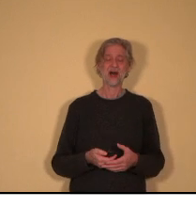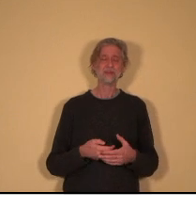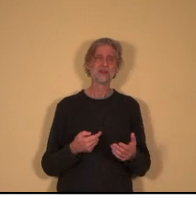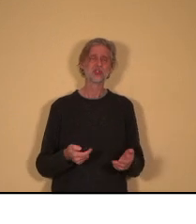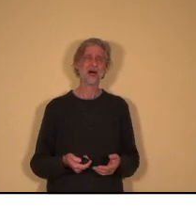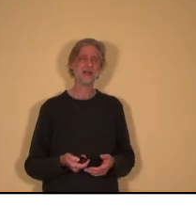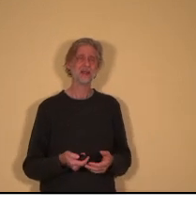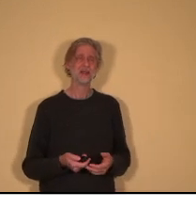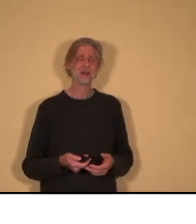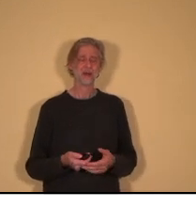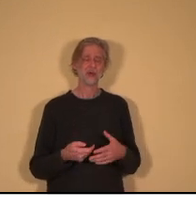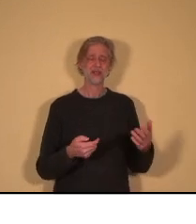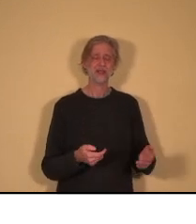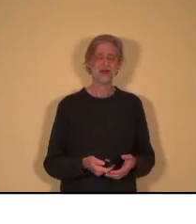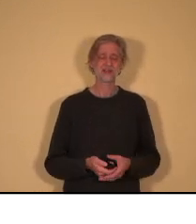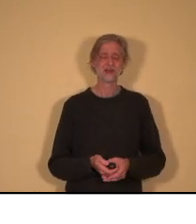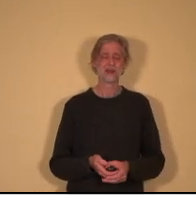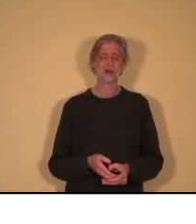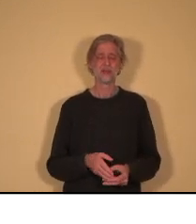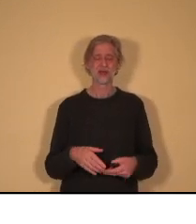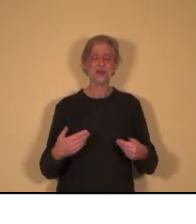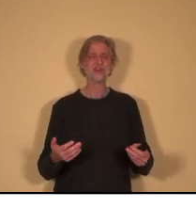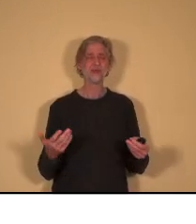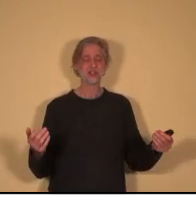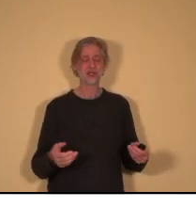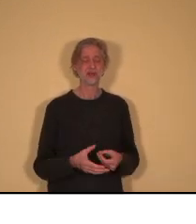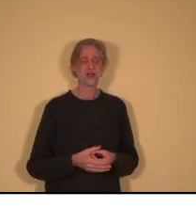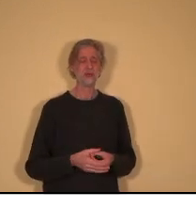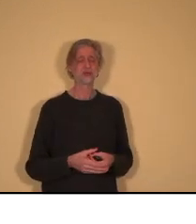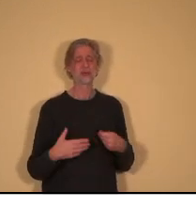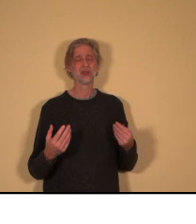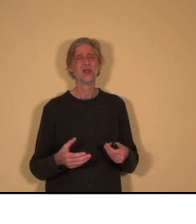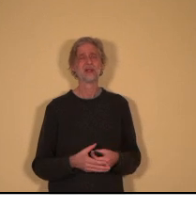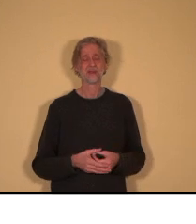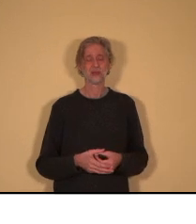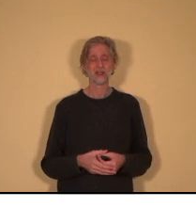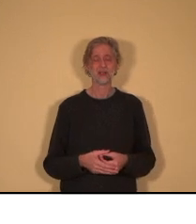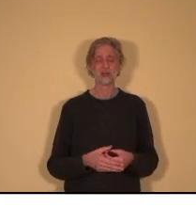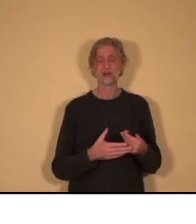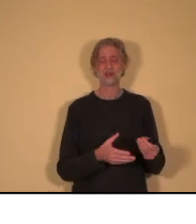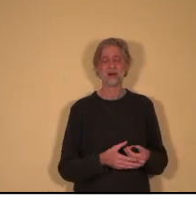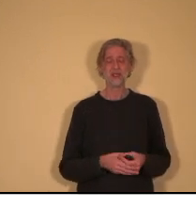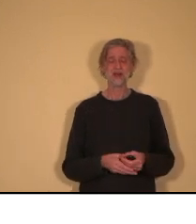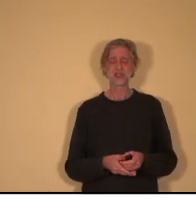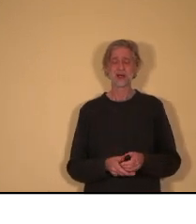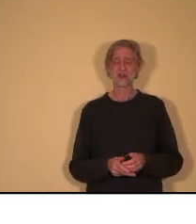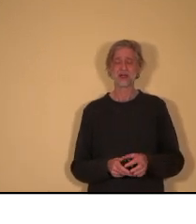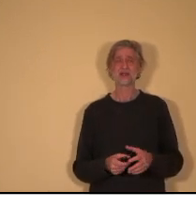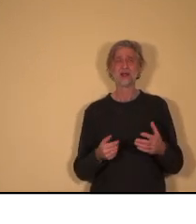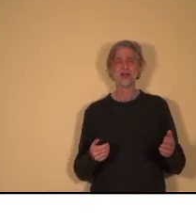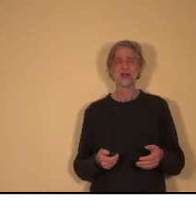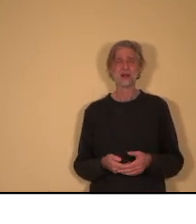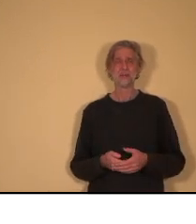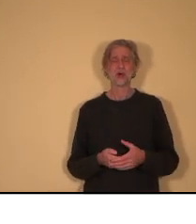um es abzuscheiden, brauchen wir irgendwas, um es rauszuwaschen aus der Luft. Und dazu dient zum Beispiel die Aminwäsche. Also man